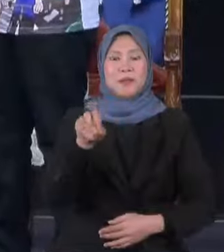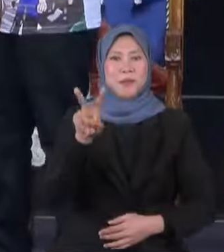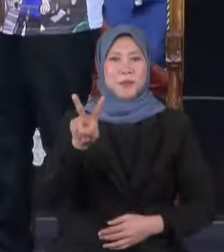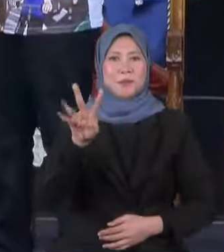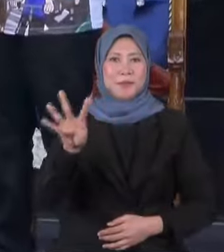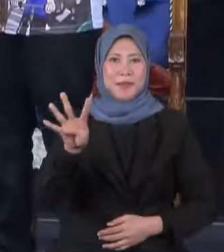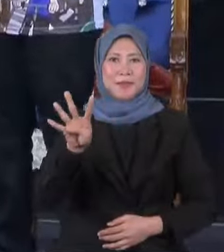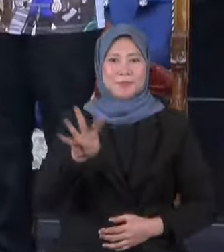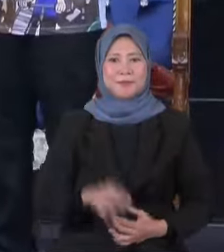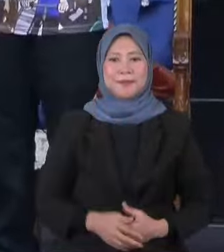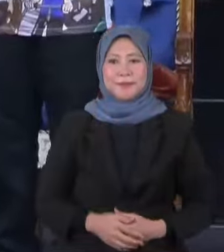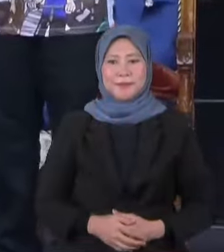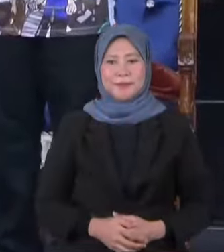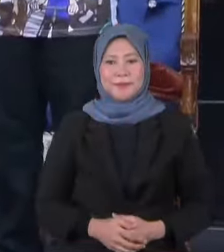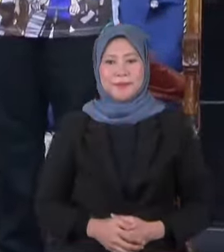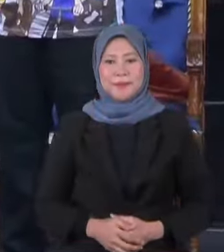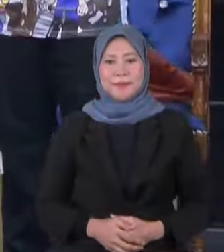2024.